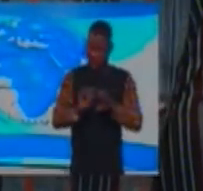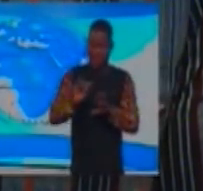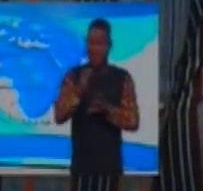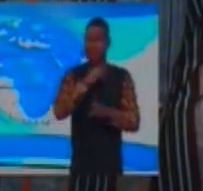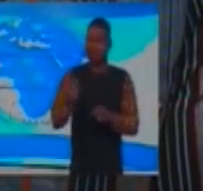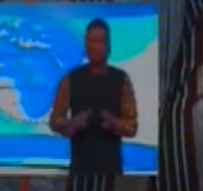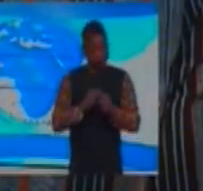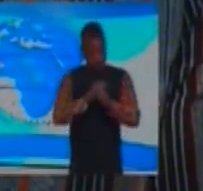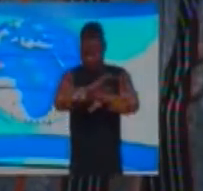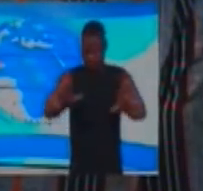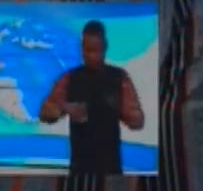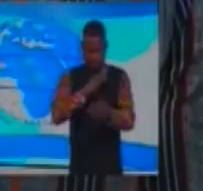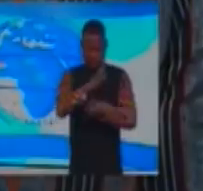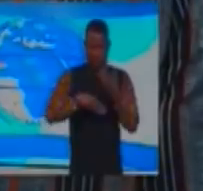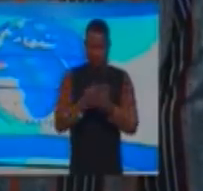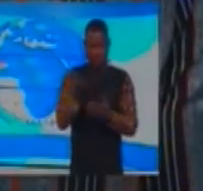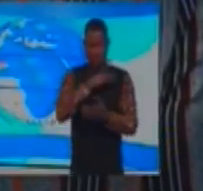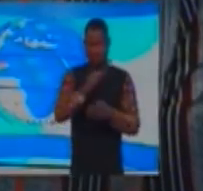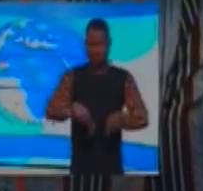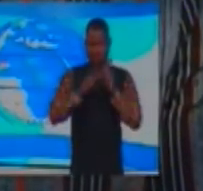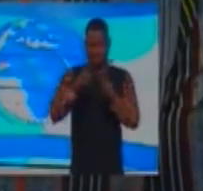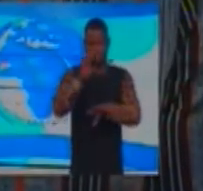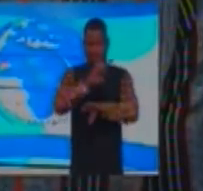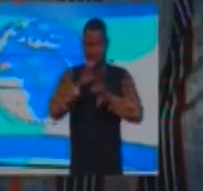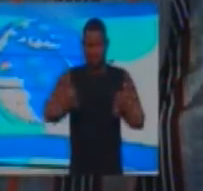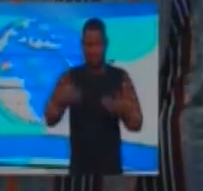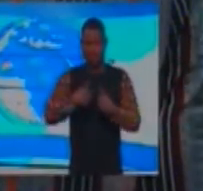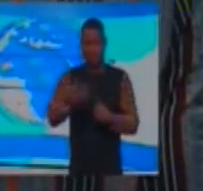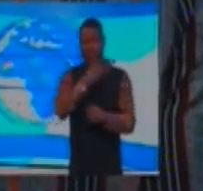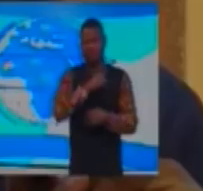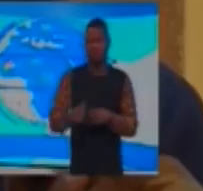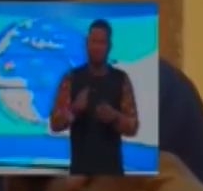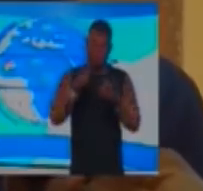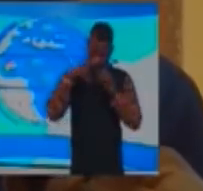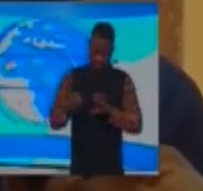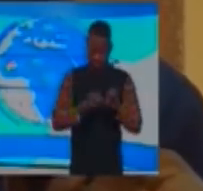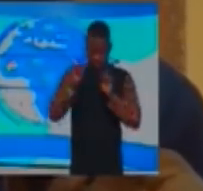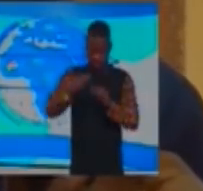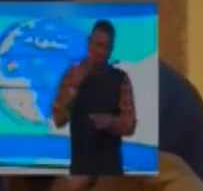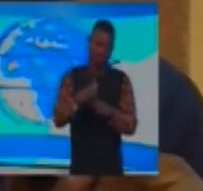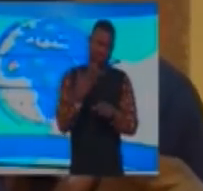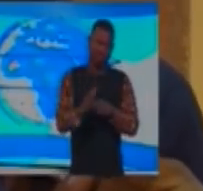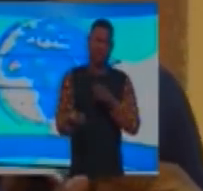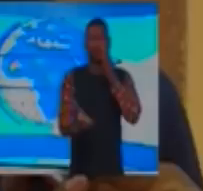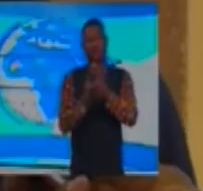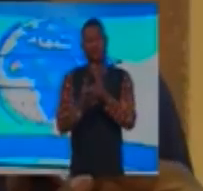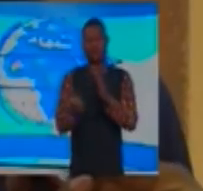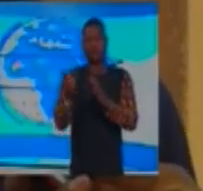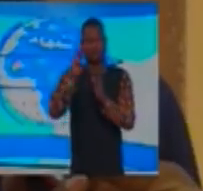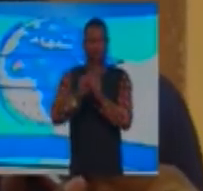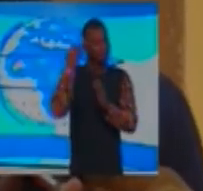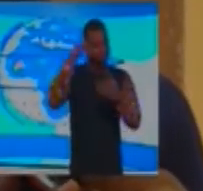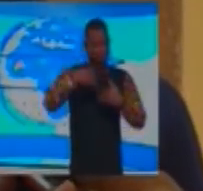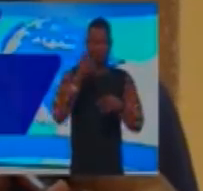sont établies ici d'avoir l'Internet moins cher et de pouvoir redistribuer. Techniquement, il y aura des travaux de génie